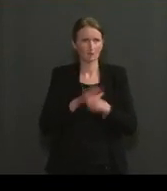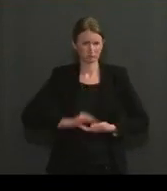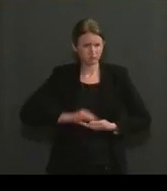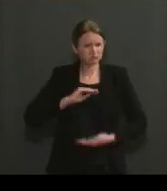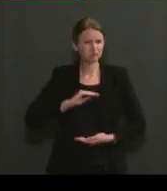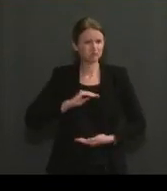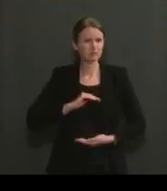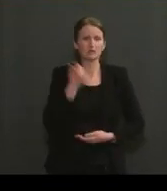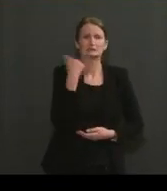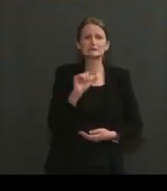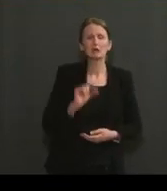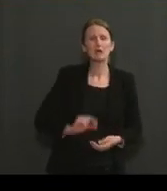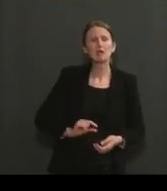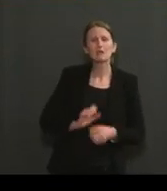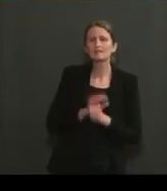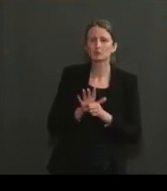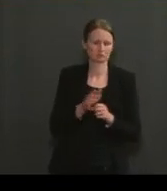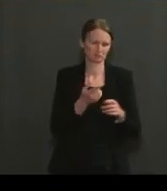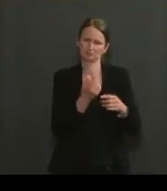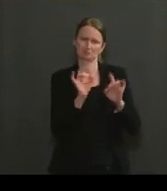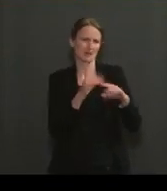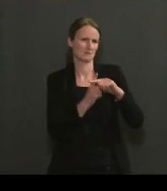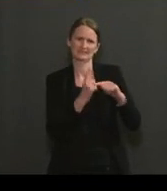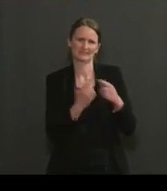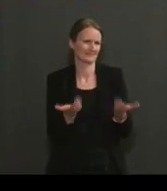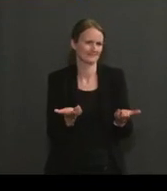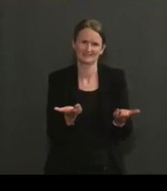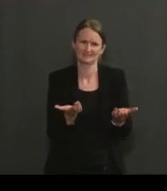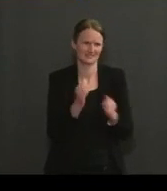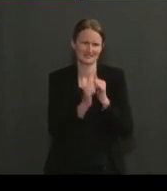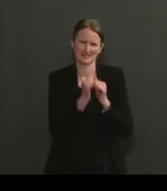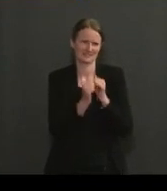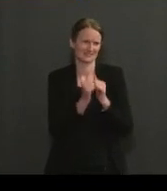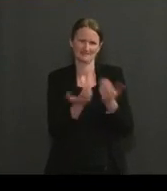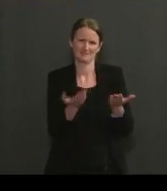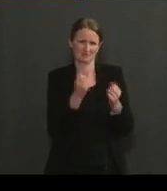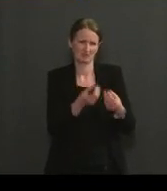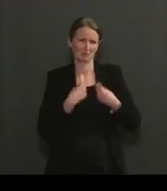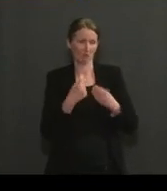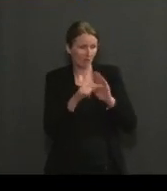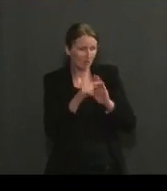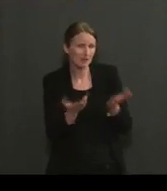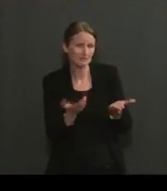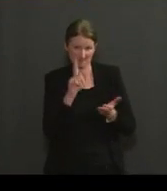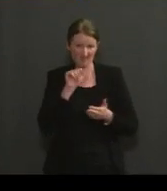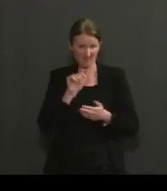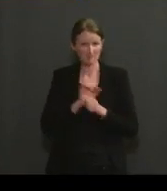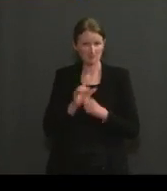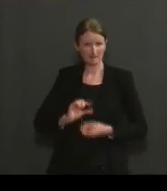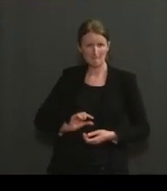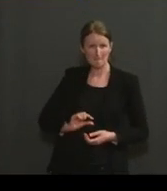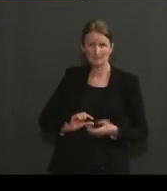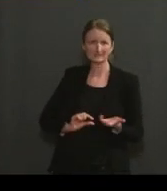peu de virus peut parfaitement échapper au test qui sera alors répondu négatif alors que vous êtes, à vrai